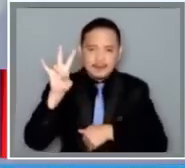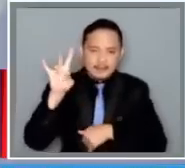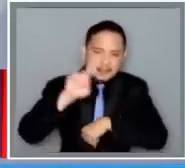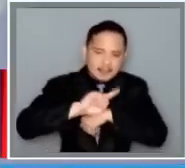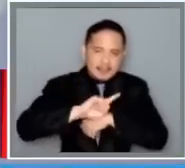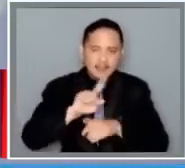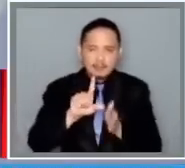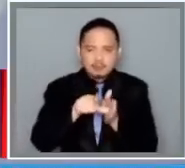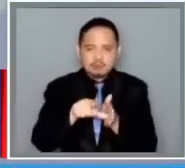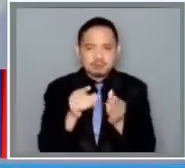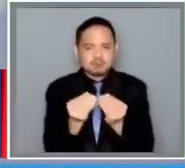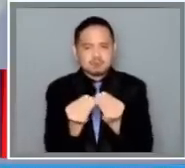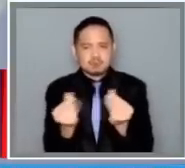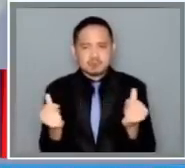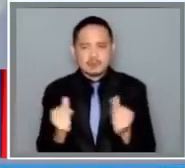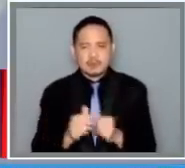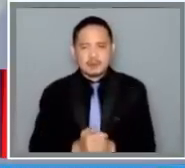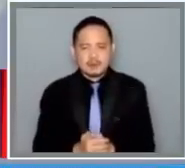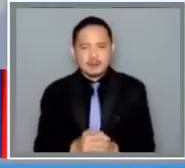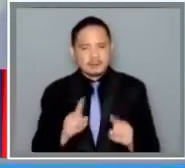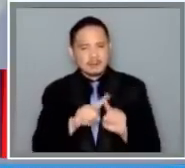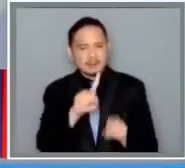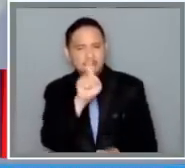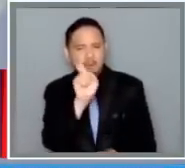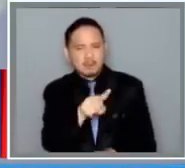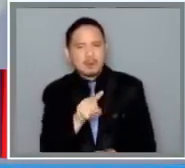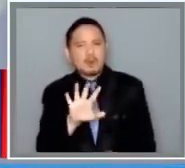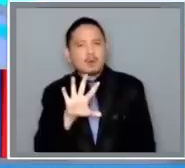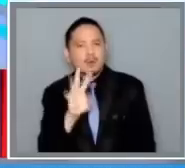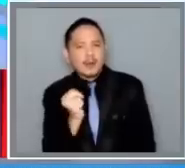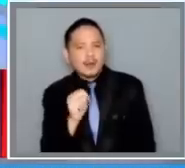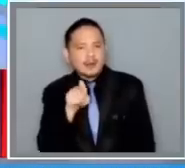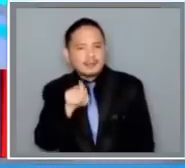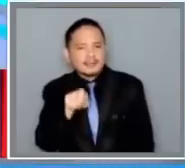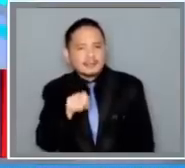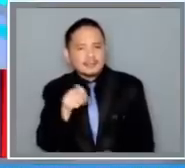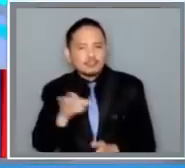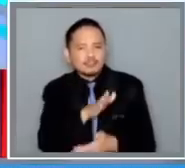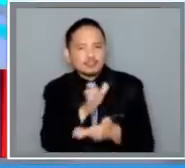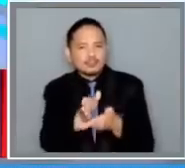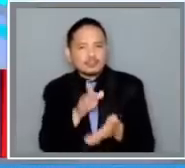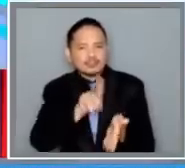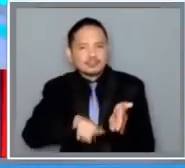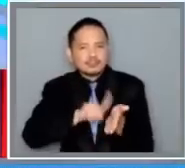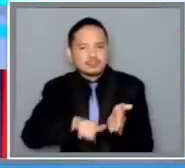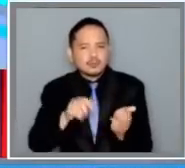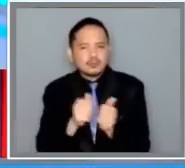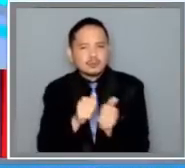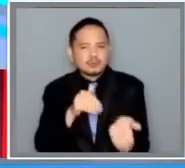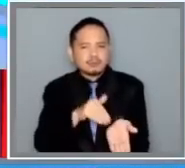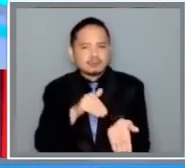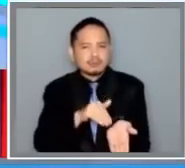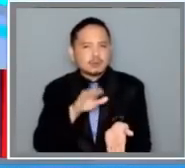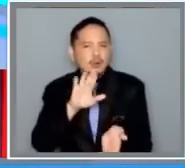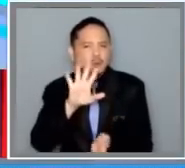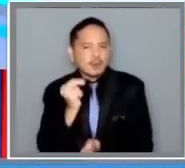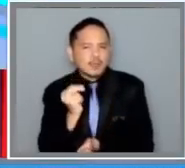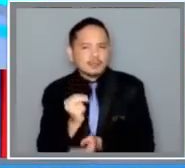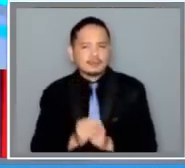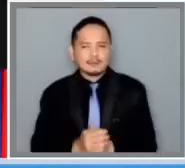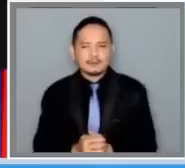kailan kailangan na magpatingin na sa doktor na tulad po ninyo? Okay. Normally,